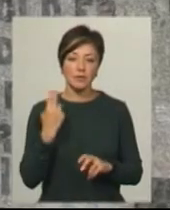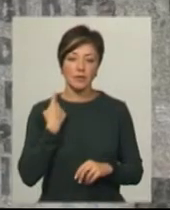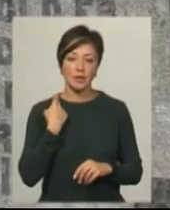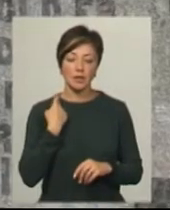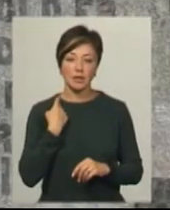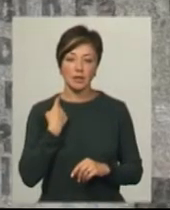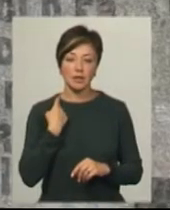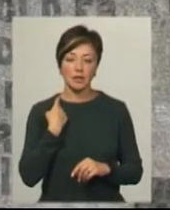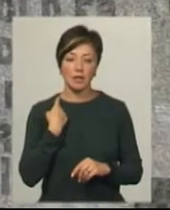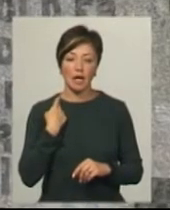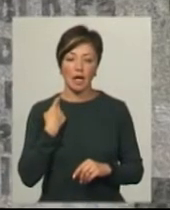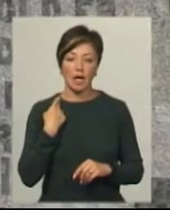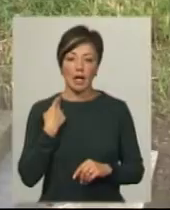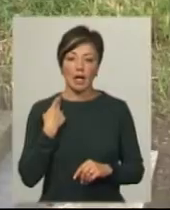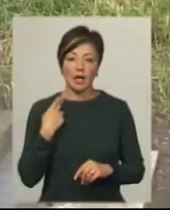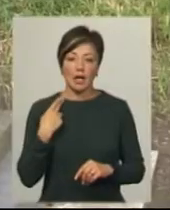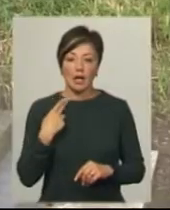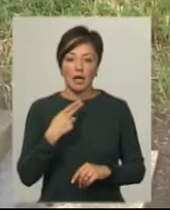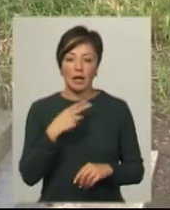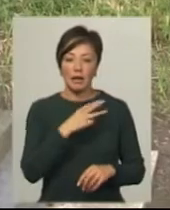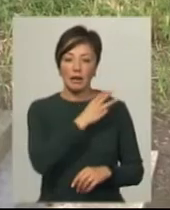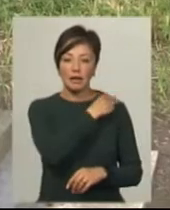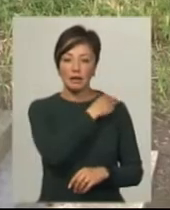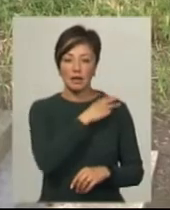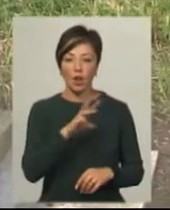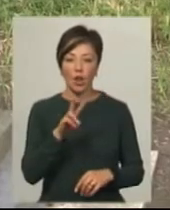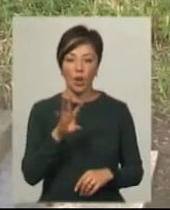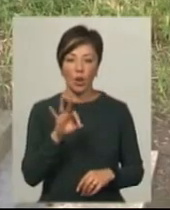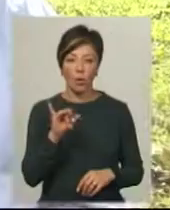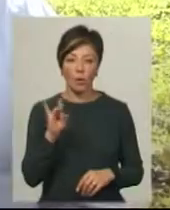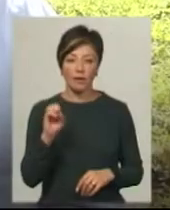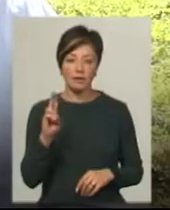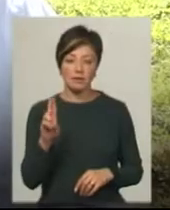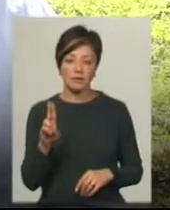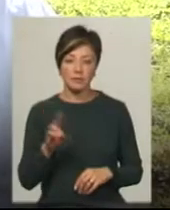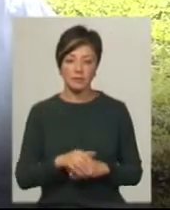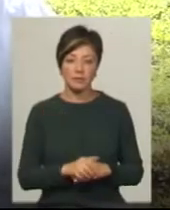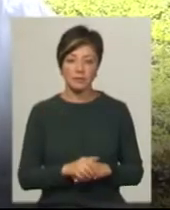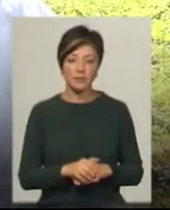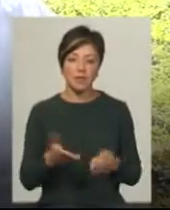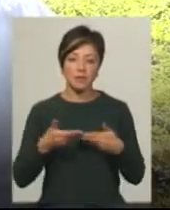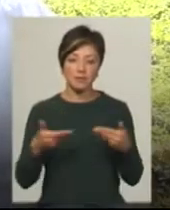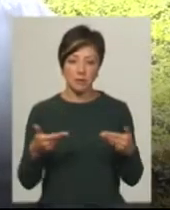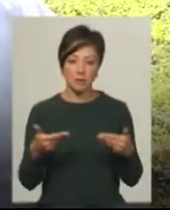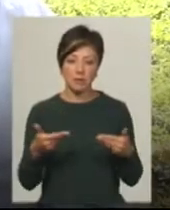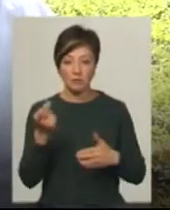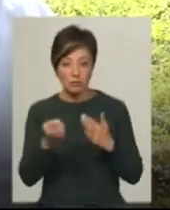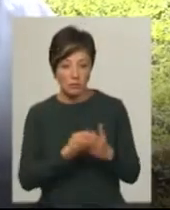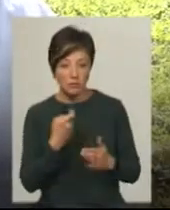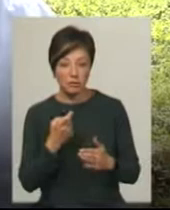англійський лейтенант Віктор Лоуренс. Франц Міцінський додає. Ми взнаємо,